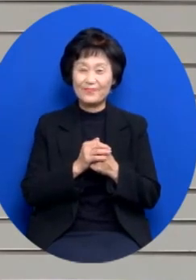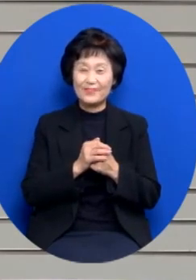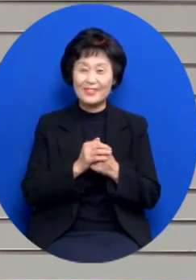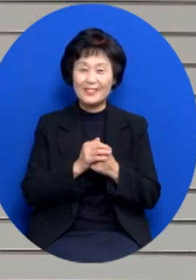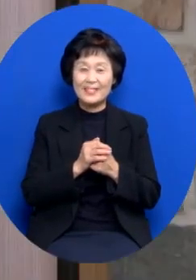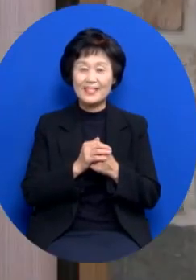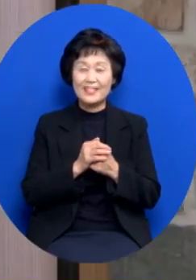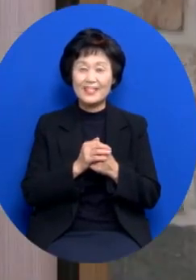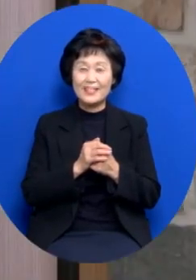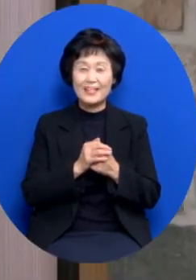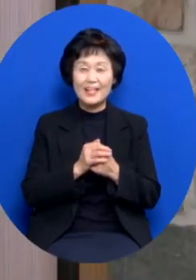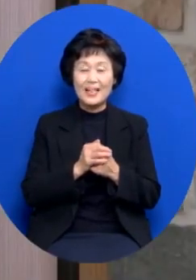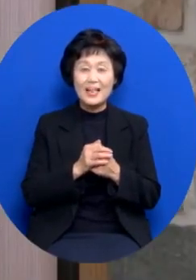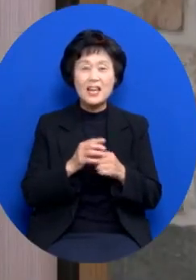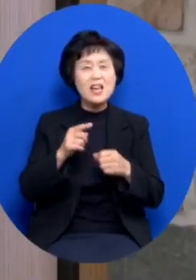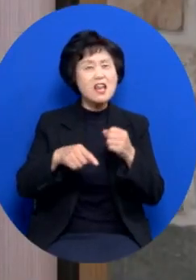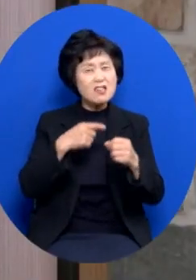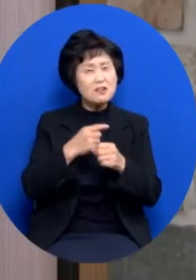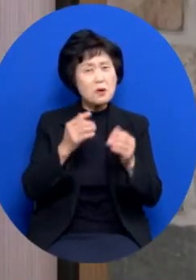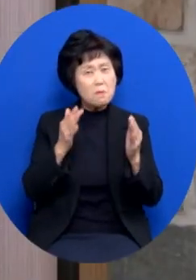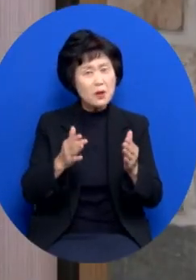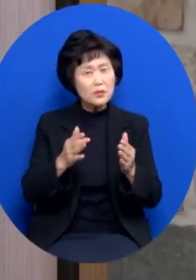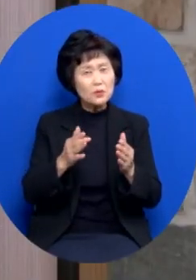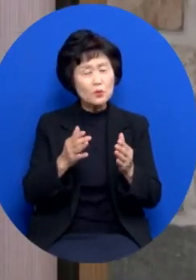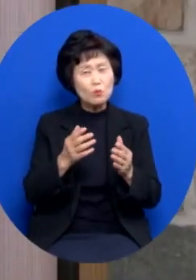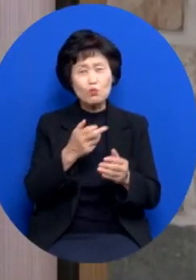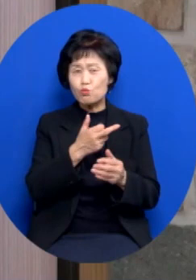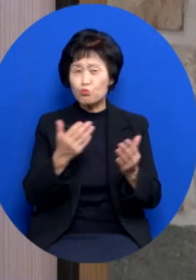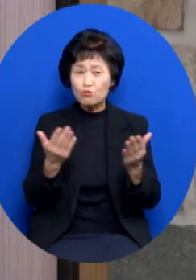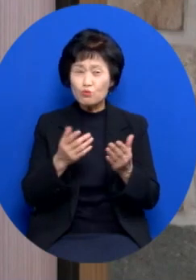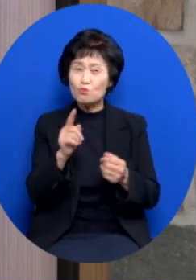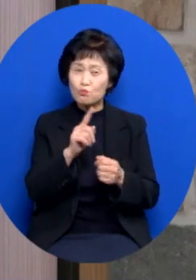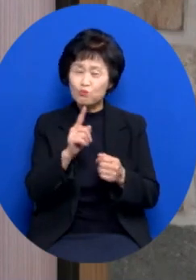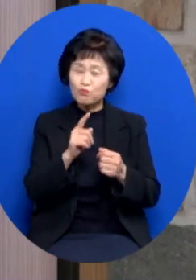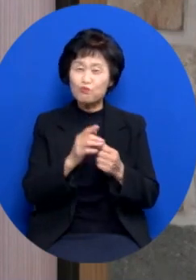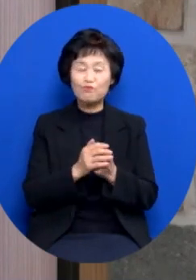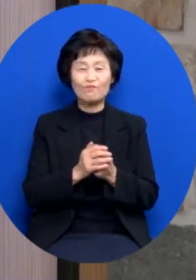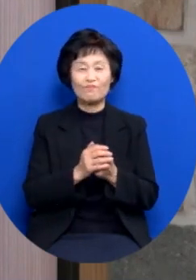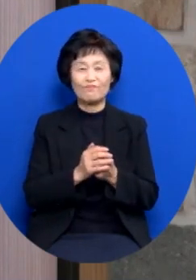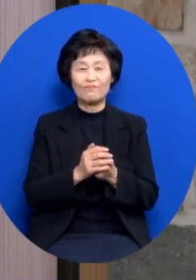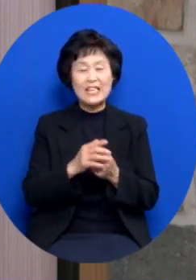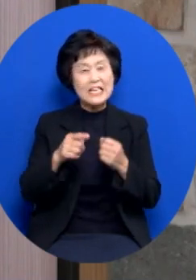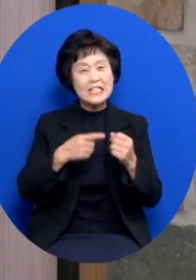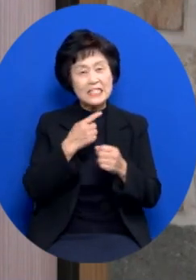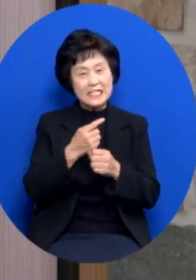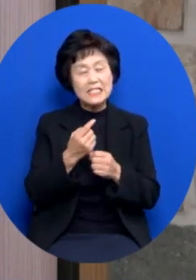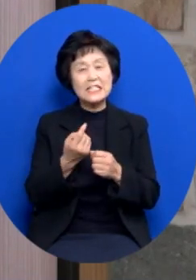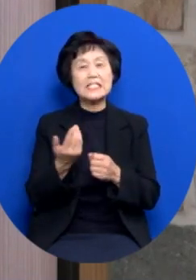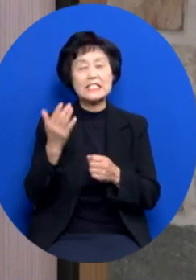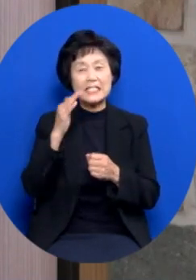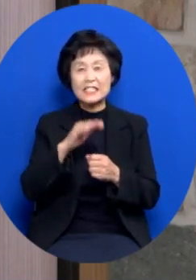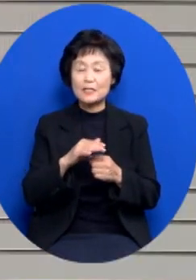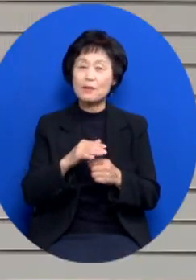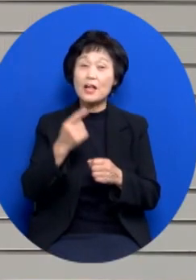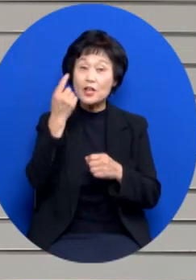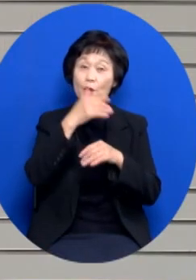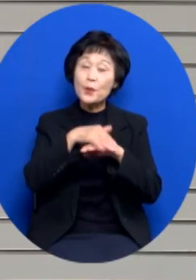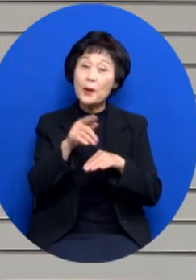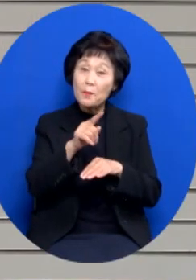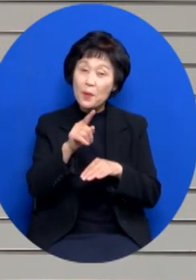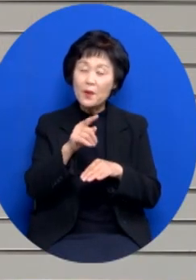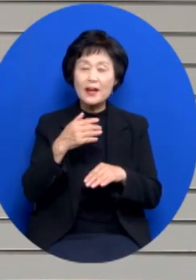많이 할 수 있겠어요. 예, 그럼에도 불구하고 짧지만 그래도 집중적으로 어떤 교단 발전을 위해서 해나가시죠. 제가 계획한 건